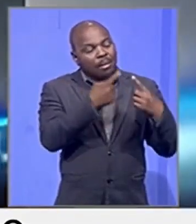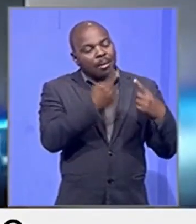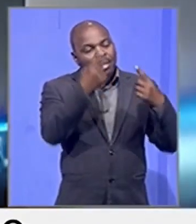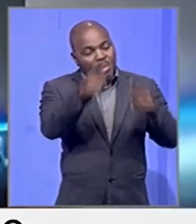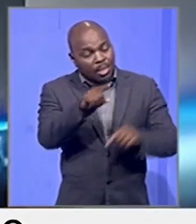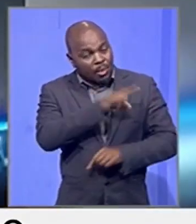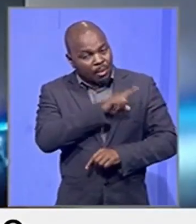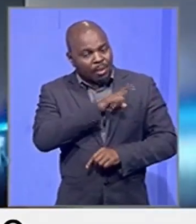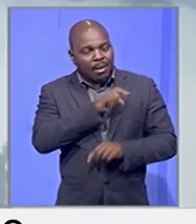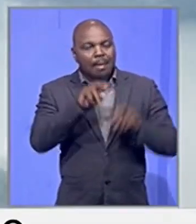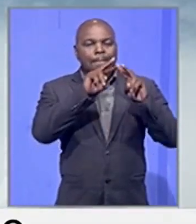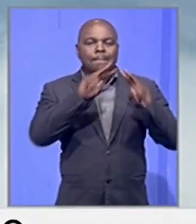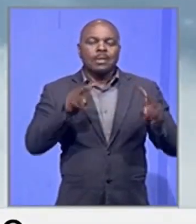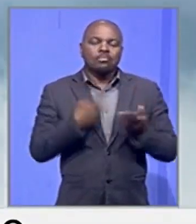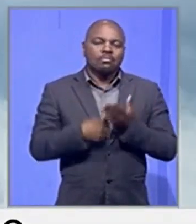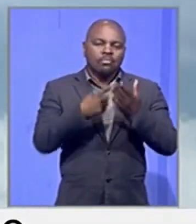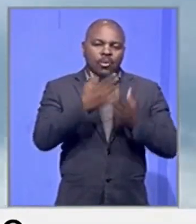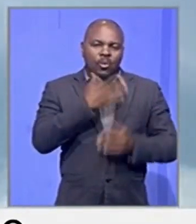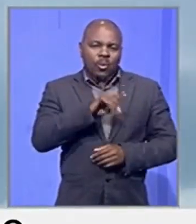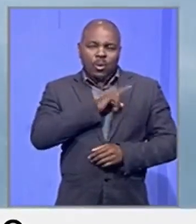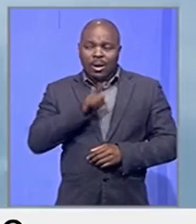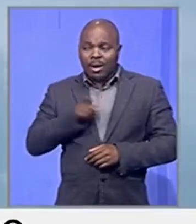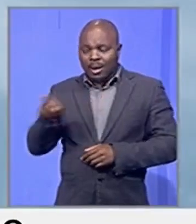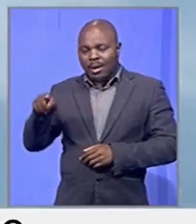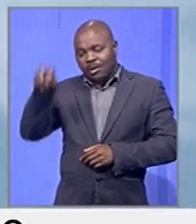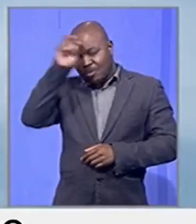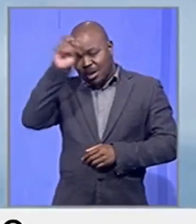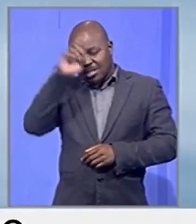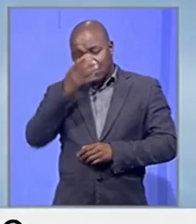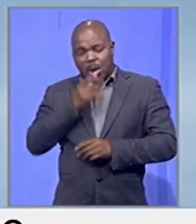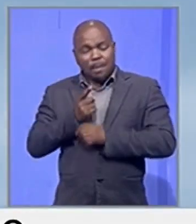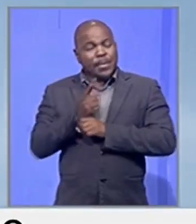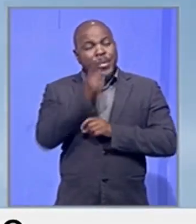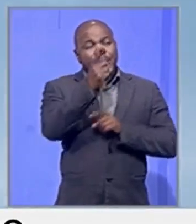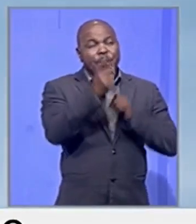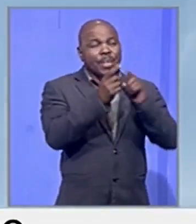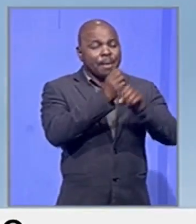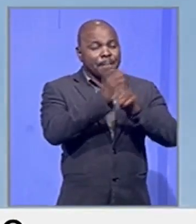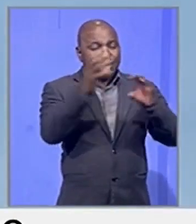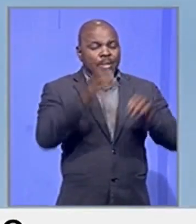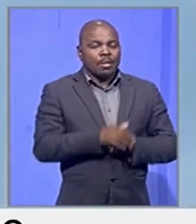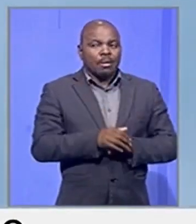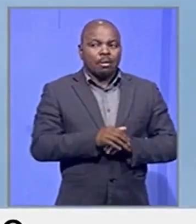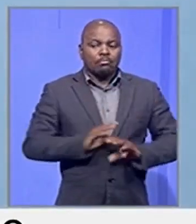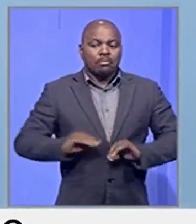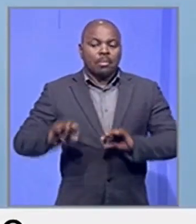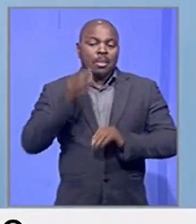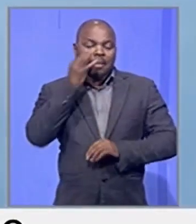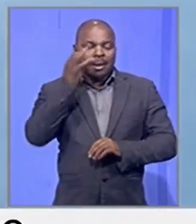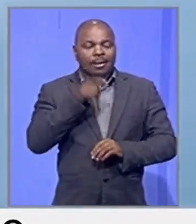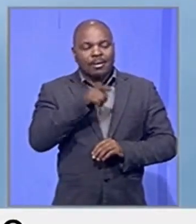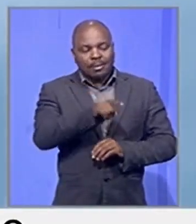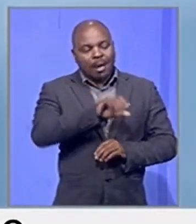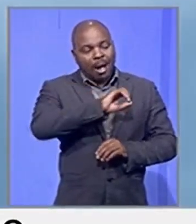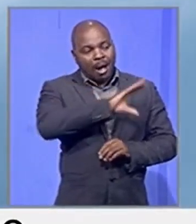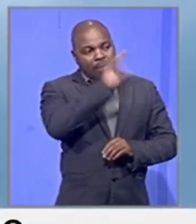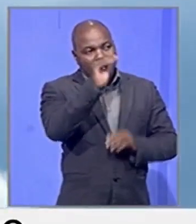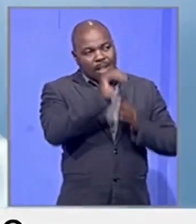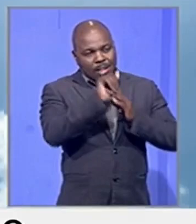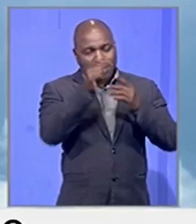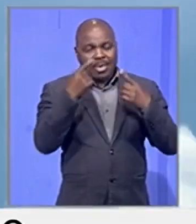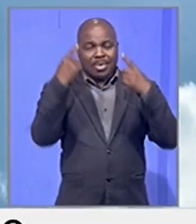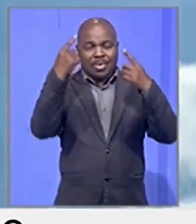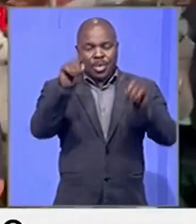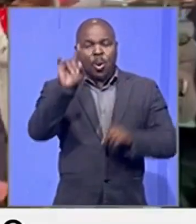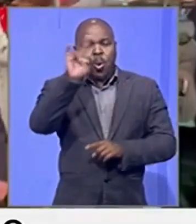ya tlhaselo ya dimisaele ka naga ya Russia. Dipego di ka ya fa baeteledipele ba Afrika ba rometse kwa hoteleng ya maemo a tshireletsego e kwa